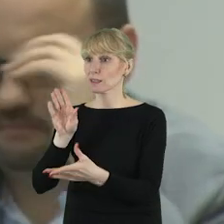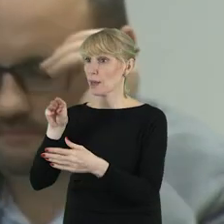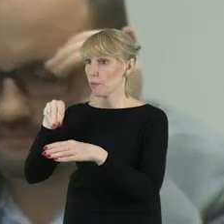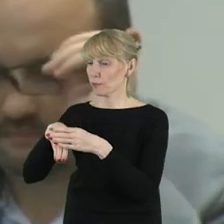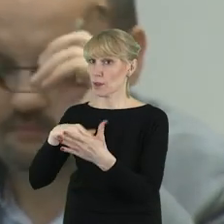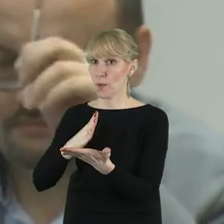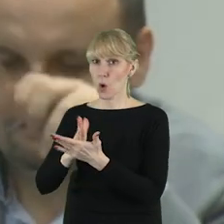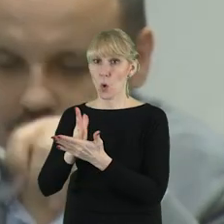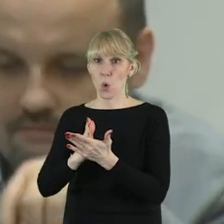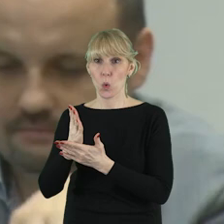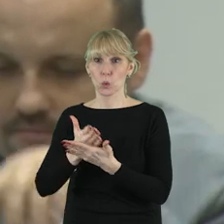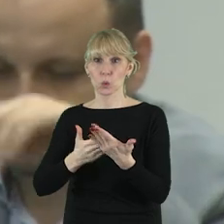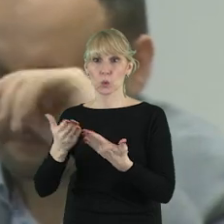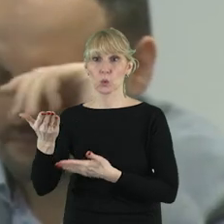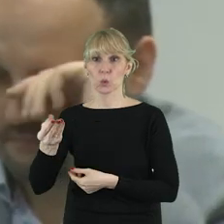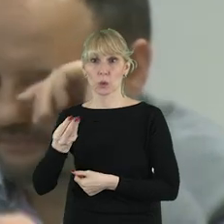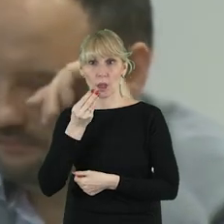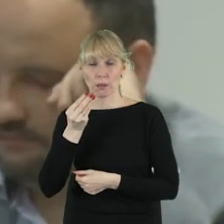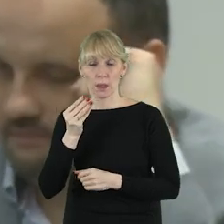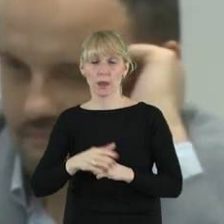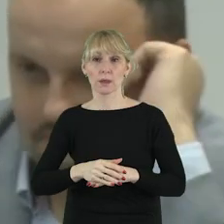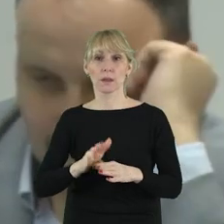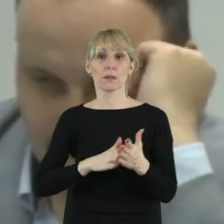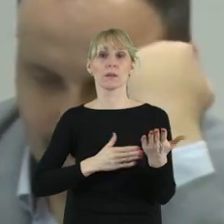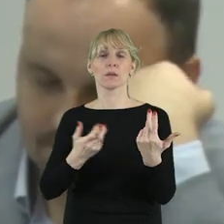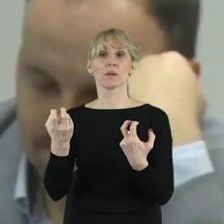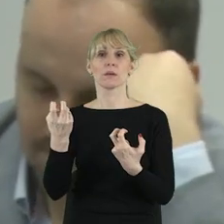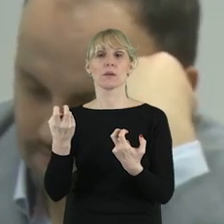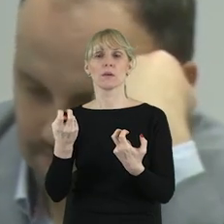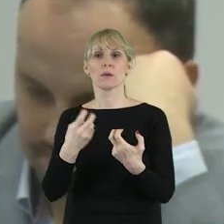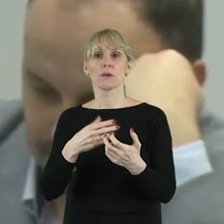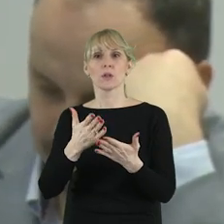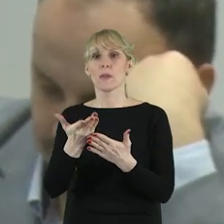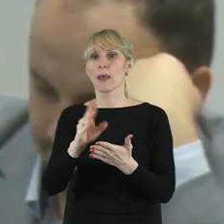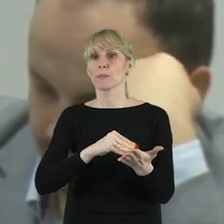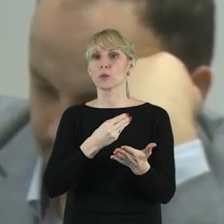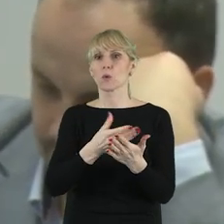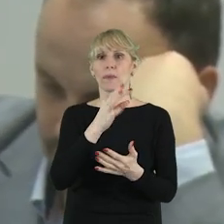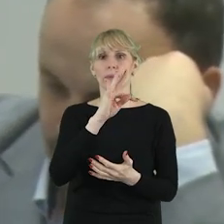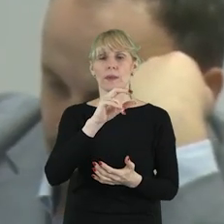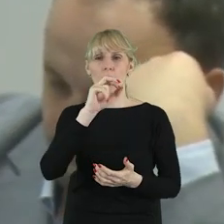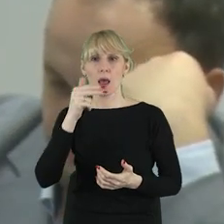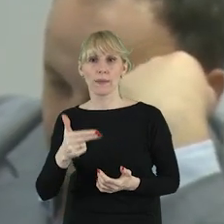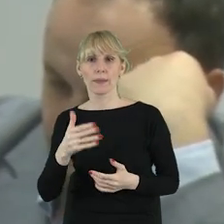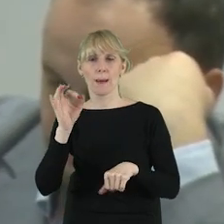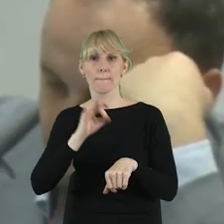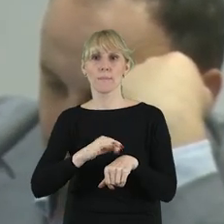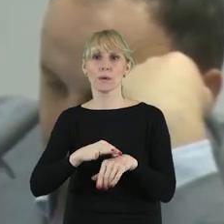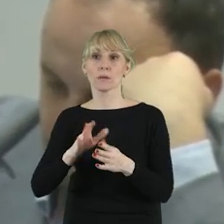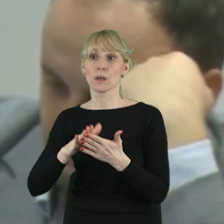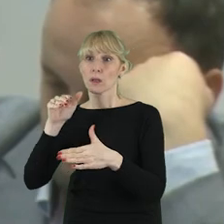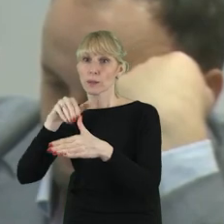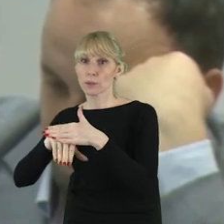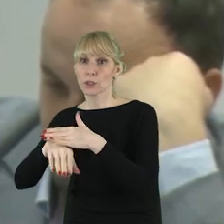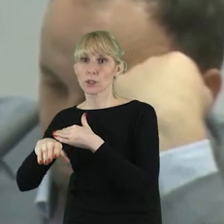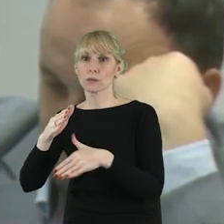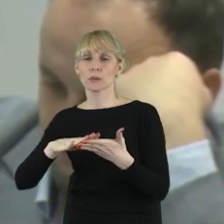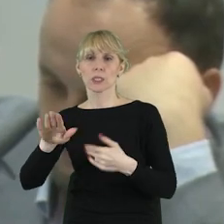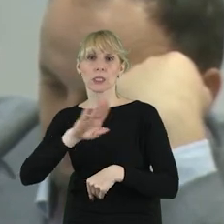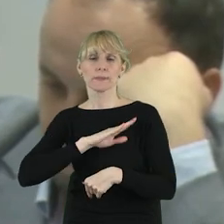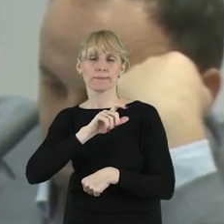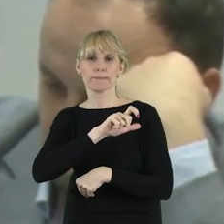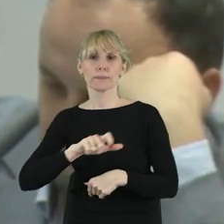obsługi dystrybucji tlenu medycznego, przechowywania zwłok w chłodni, usług sterylizacji. A więc, Szanowni Państwo,